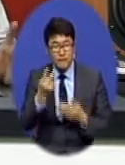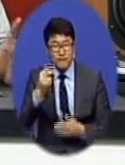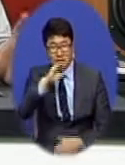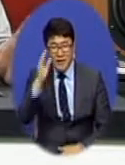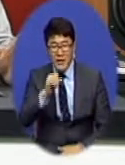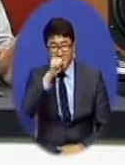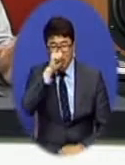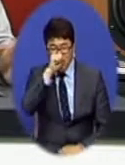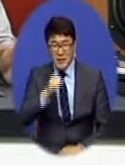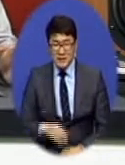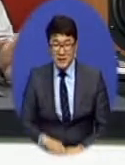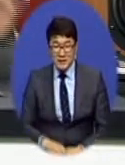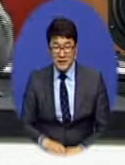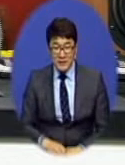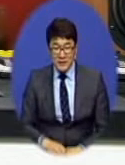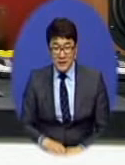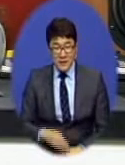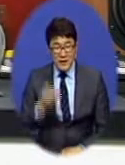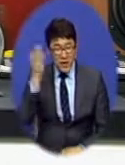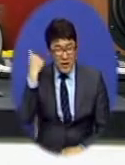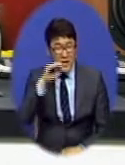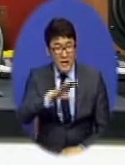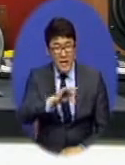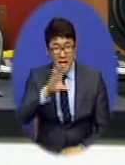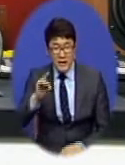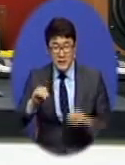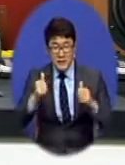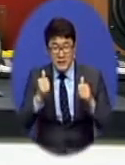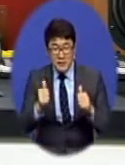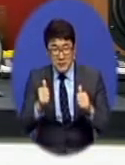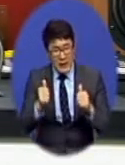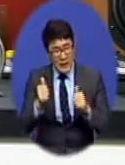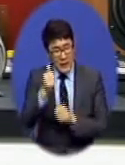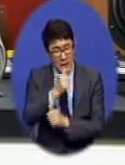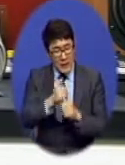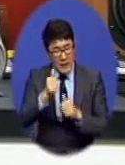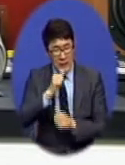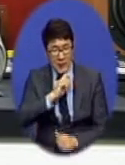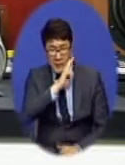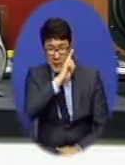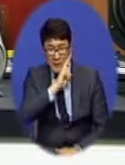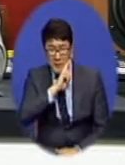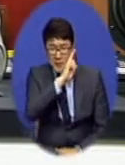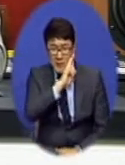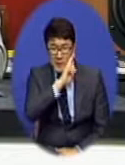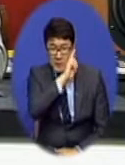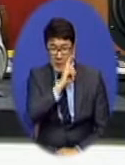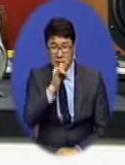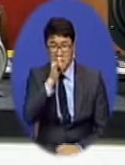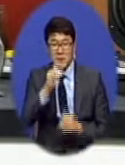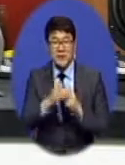훅 가다가, 그전에는요. 네. 훅 가다가 이제 이 심사가 제대로 되는지 안 되는지 의문스러운 그렇죠. 그런 부분이